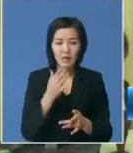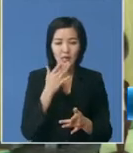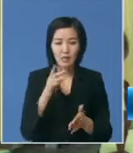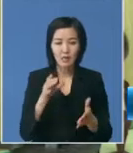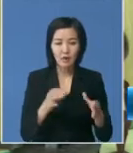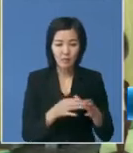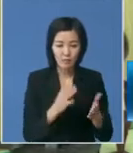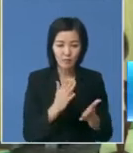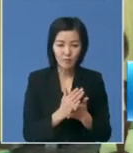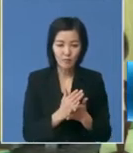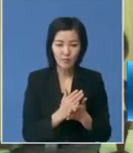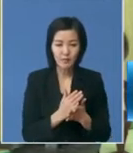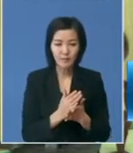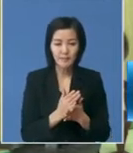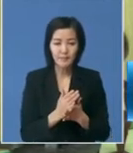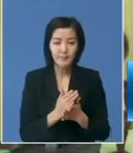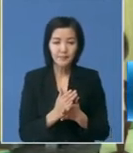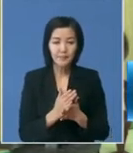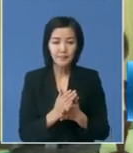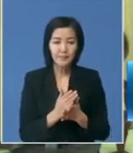бар. Сонымен қатар